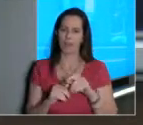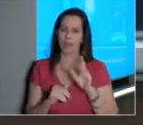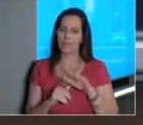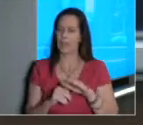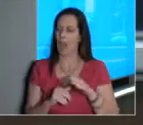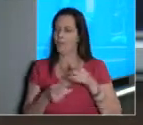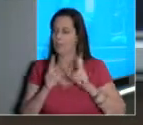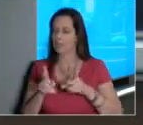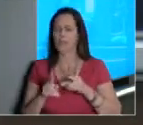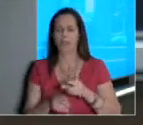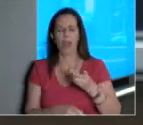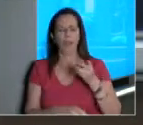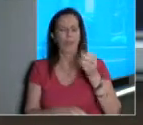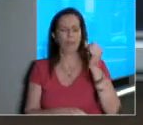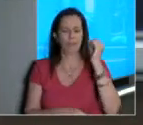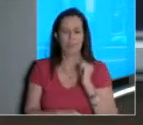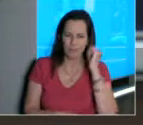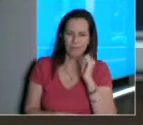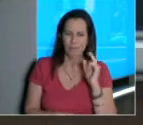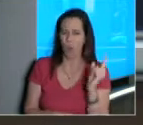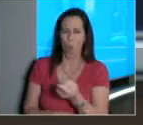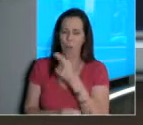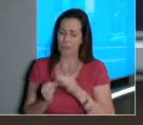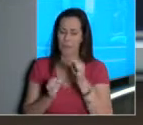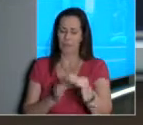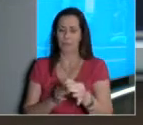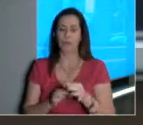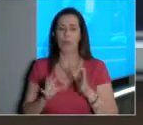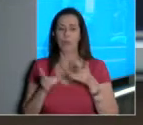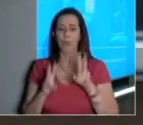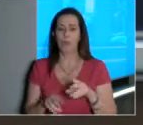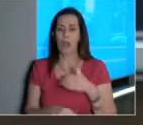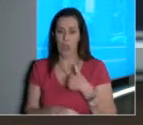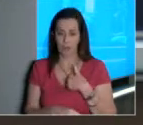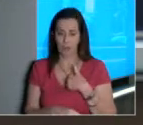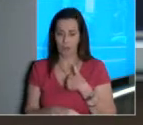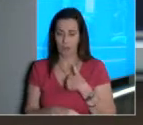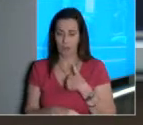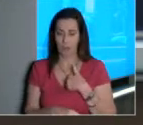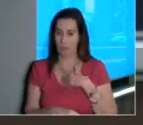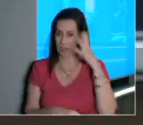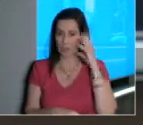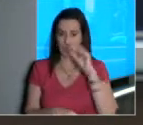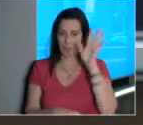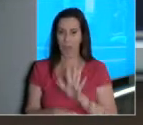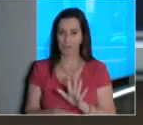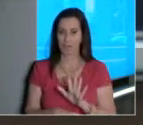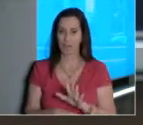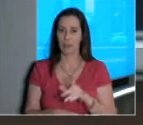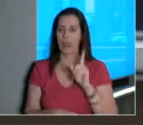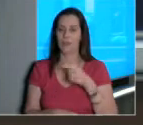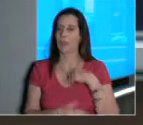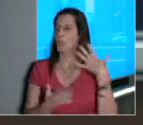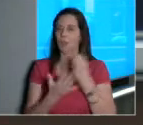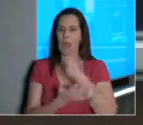מצפה רמון, וזה גם ירוחם, וזה גם דימונה, וכו' וכו' וכו'. מה שאתה יכול לראות, אני נהניתי מהסרט, אבל אני